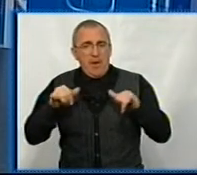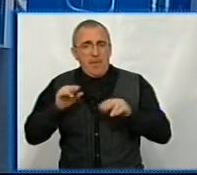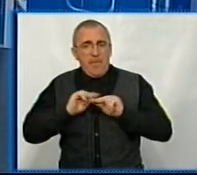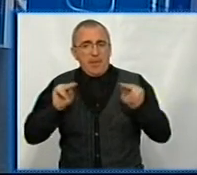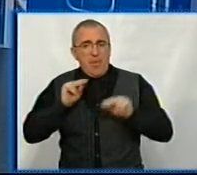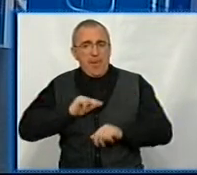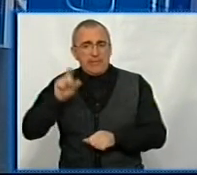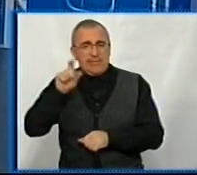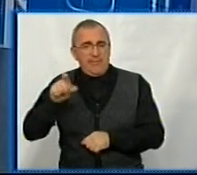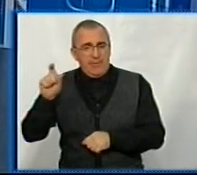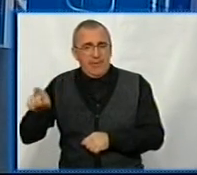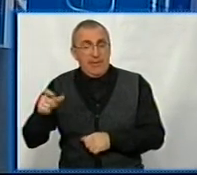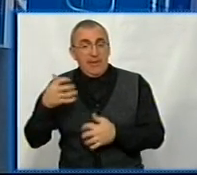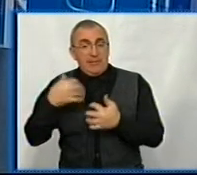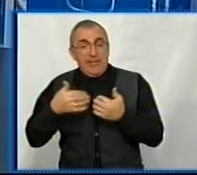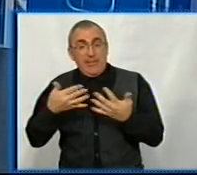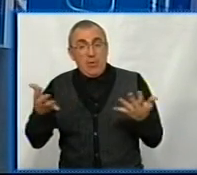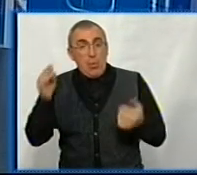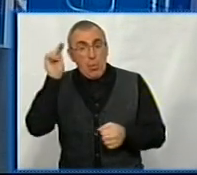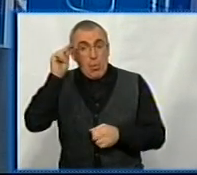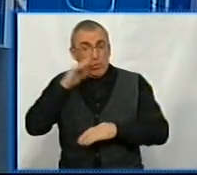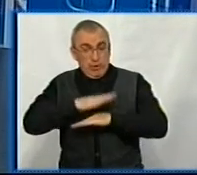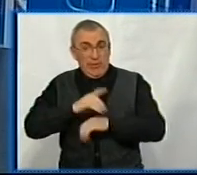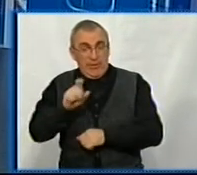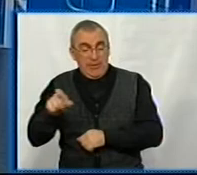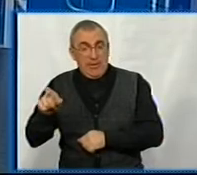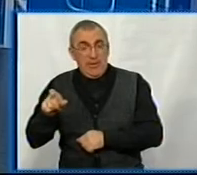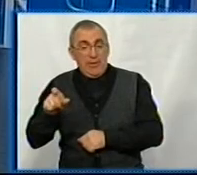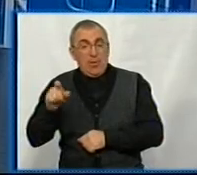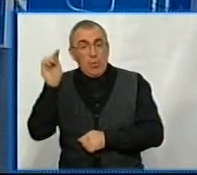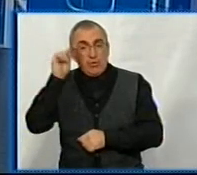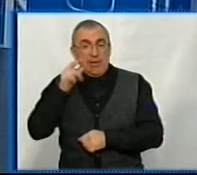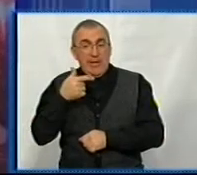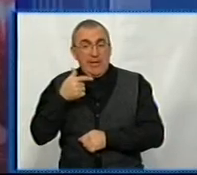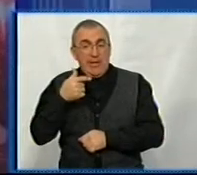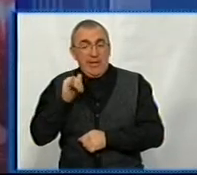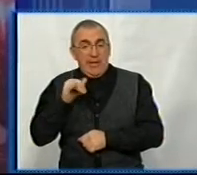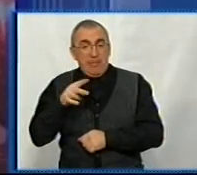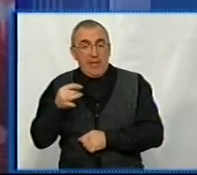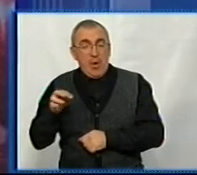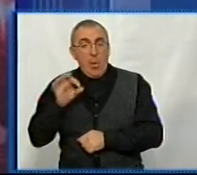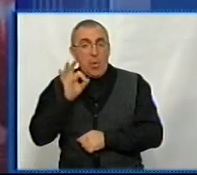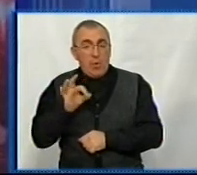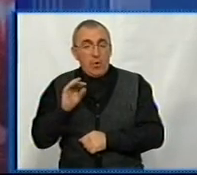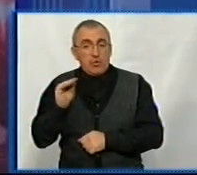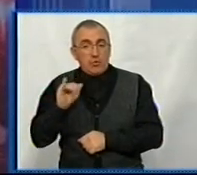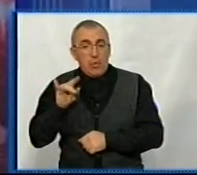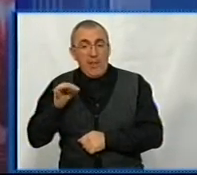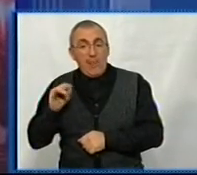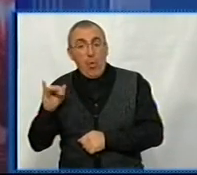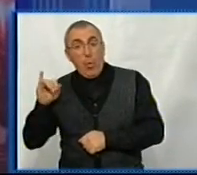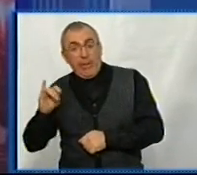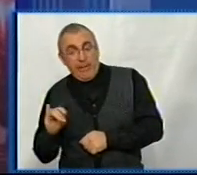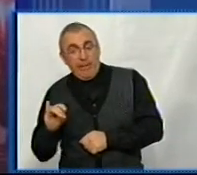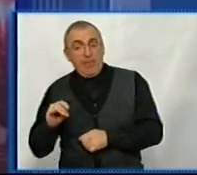працівників». І серед інших учнів, учні гімназії імені Олени Журливої долучилися